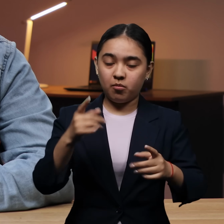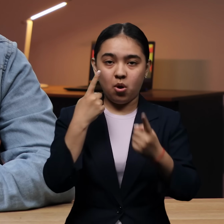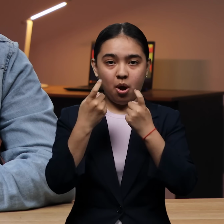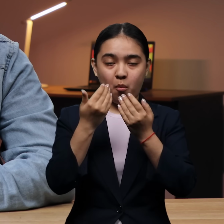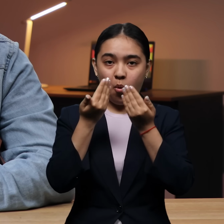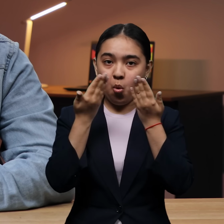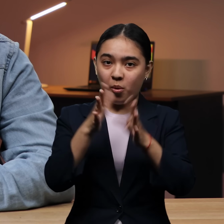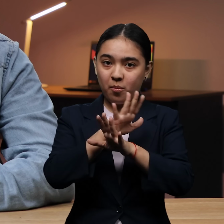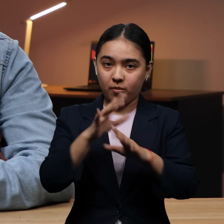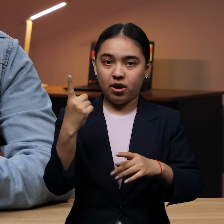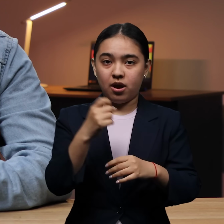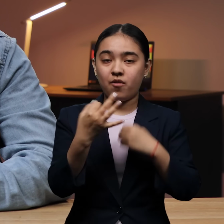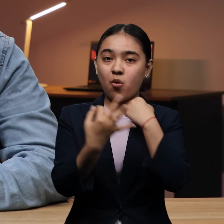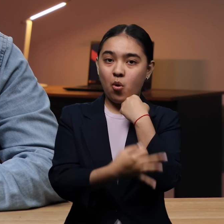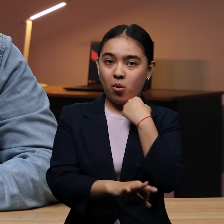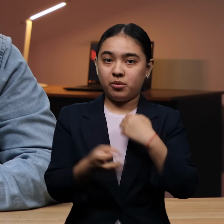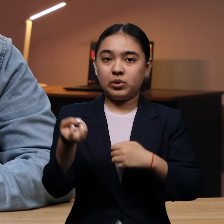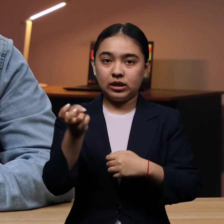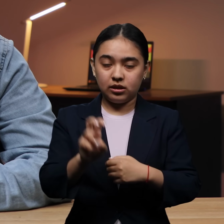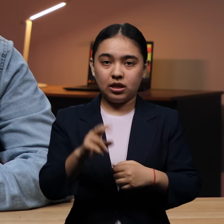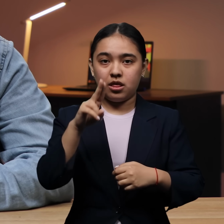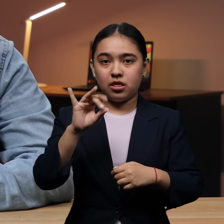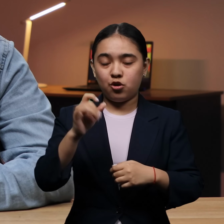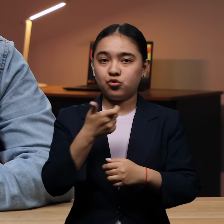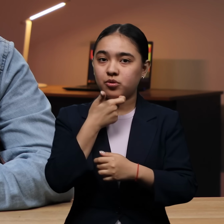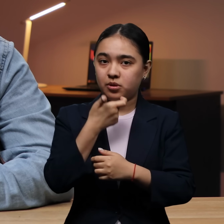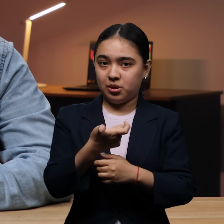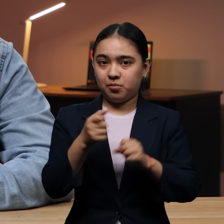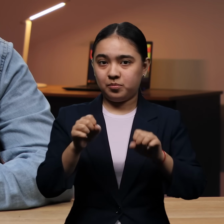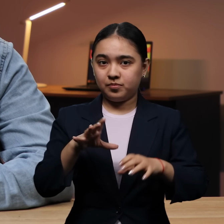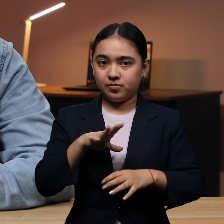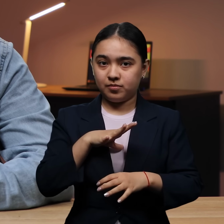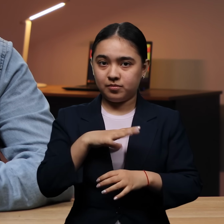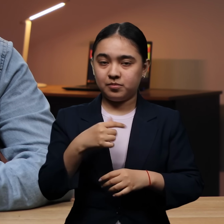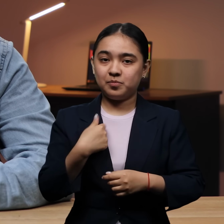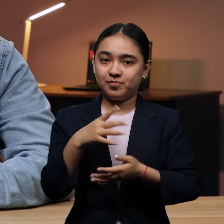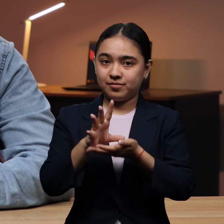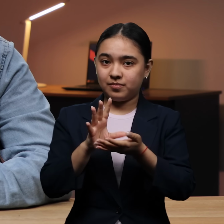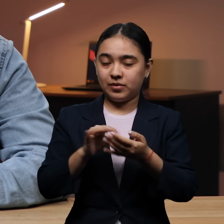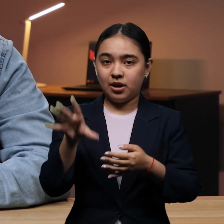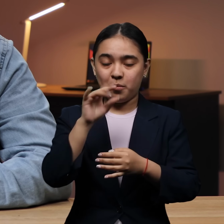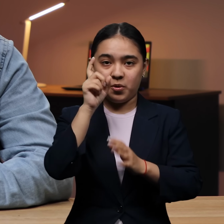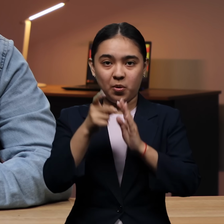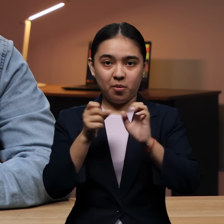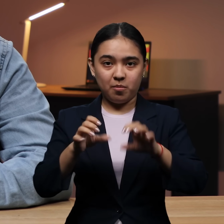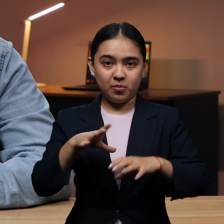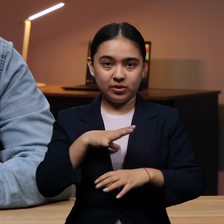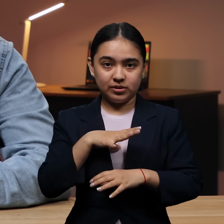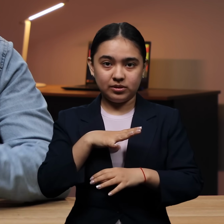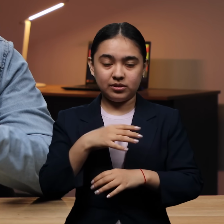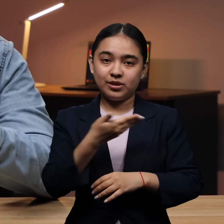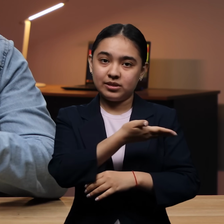foydalanmaysiz, xabarlarni o'qimaysiz va hafta oxiriga kelibgina digestni tomosha qilib qo'yasiz. Hammasidan boxabar